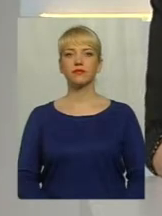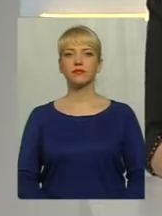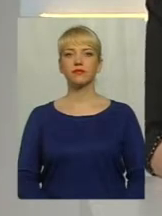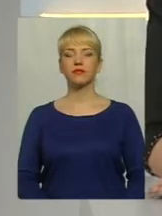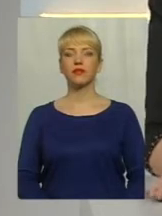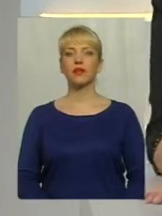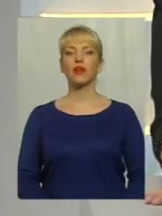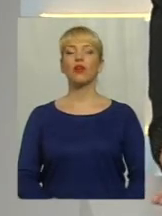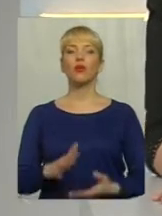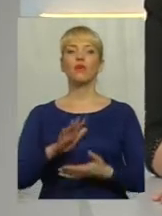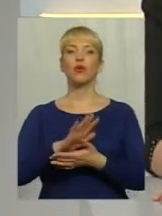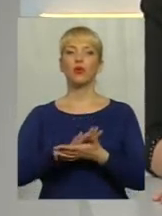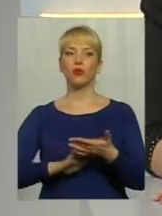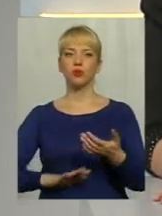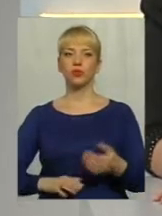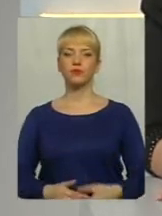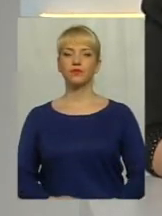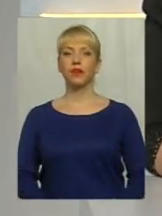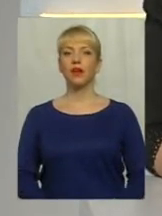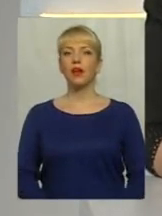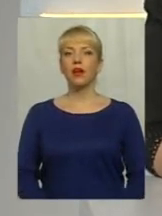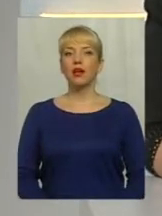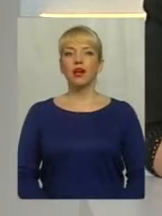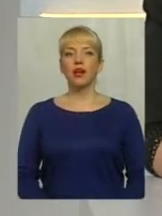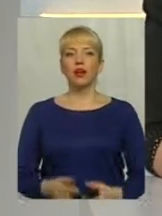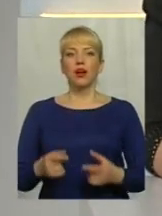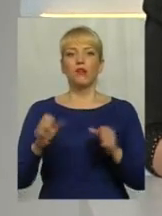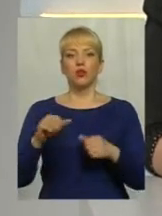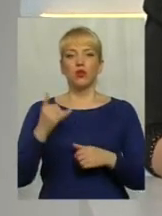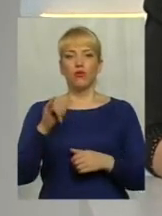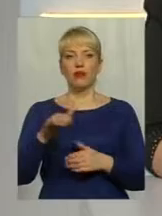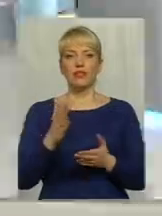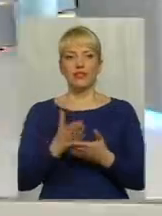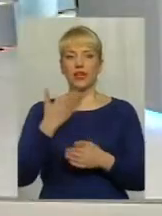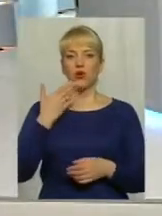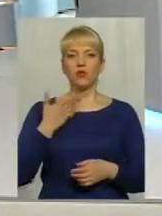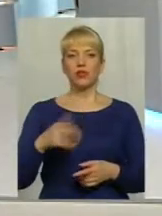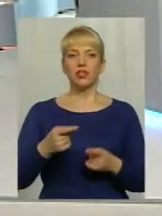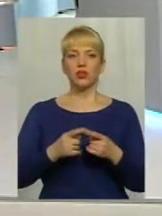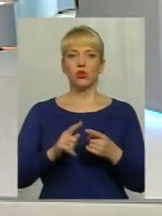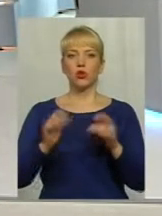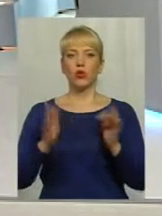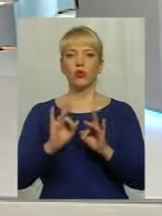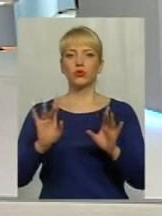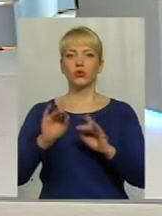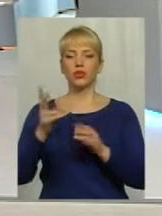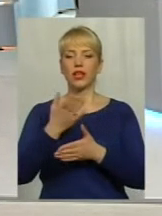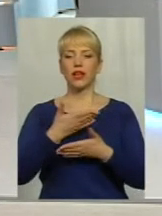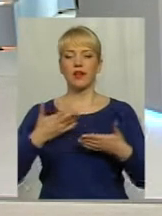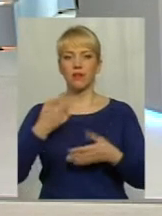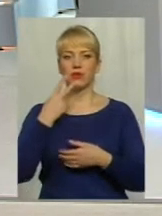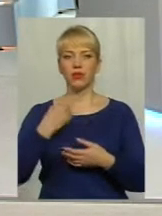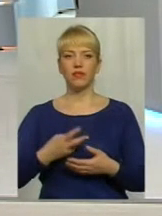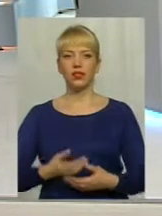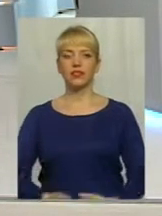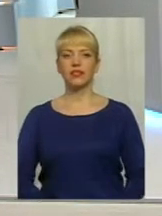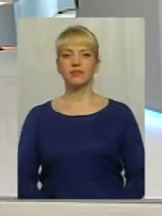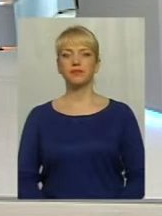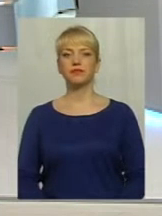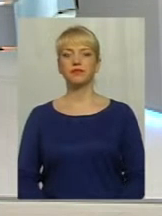Отож, продовжуємо. Пане Валерій, можливо, вас є невеличкий коментар до сюжету, який ми зараз подивилися, і потім ми продовжуємо.